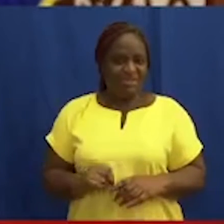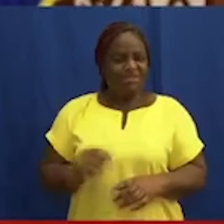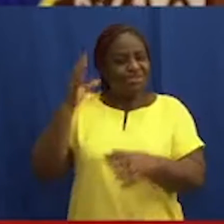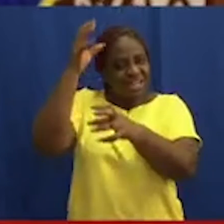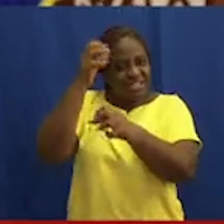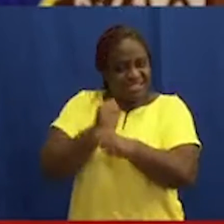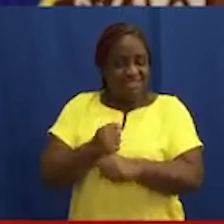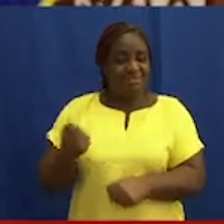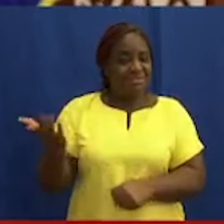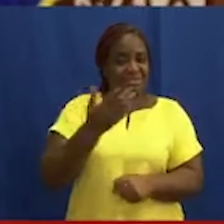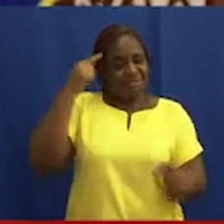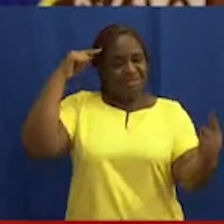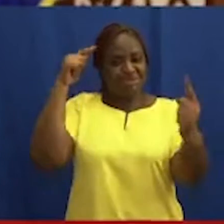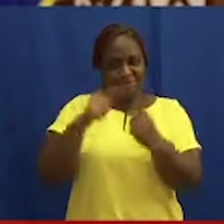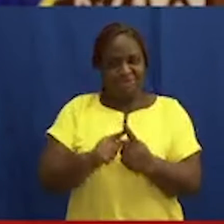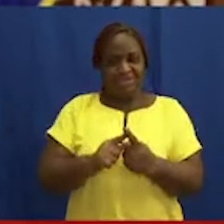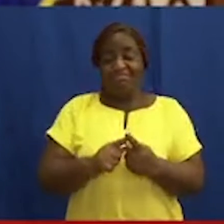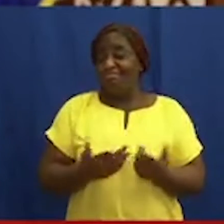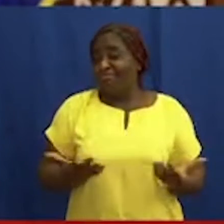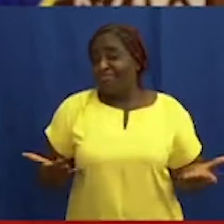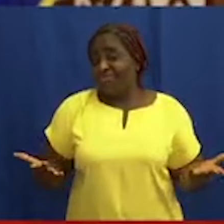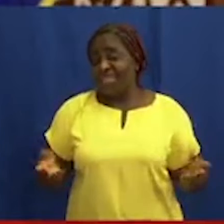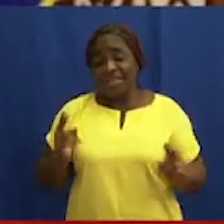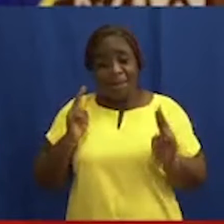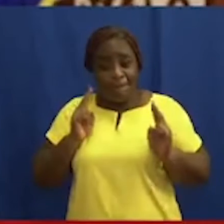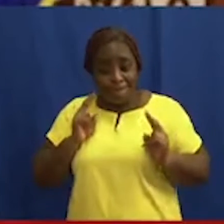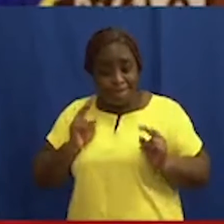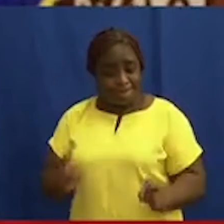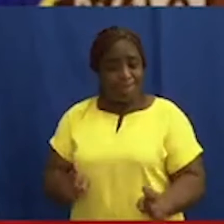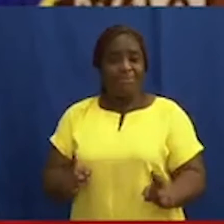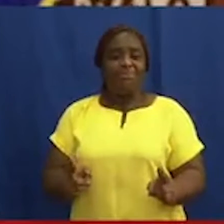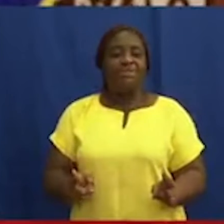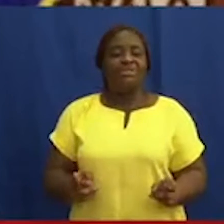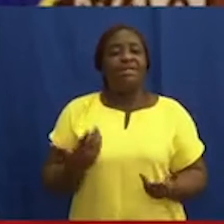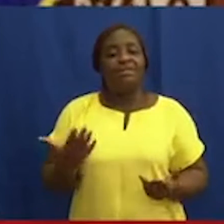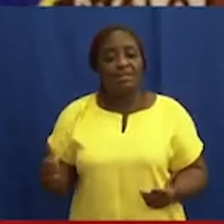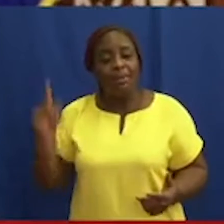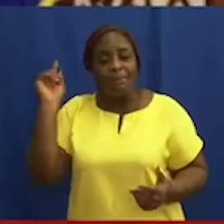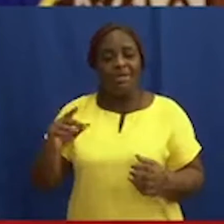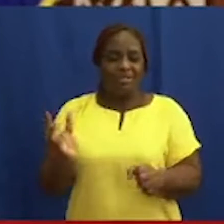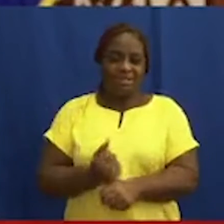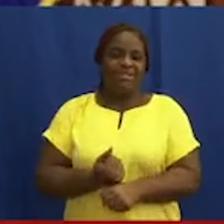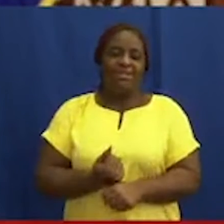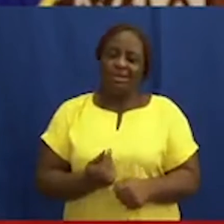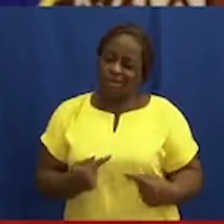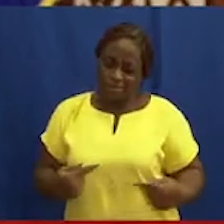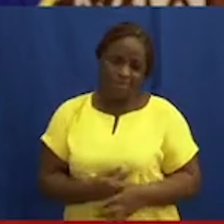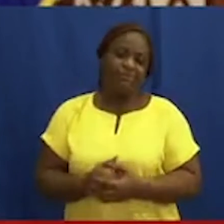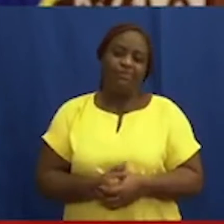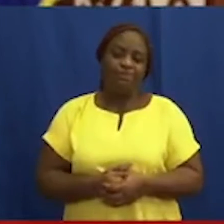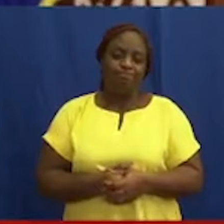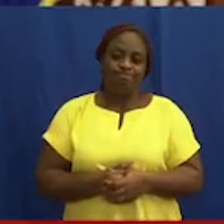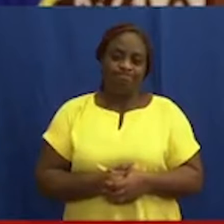cibiyoyi da hukumomi na gwamnati ƴan uwana al'umman kasar Ghana atan nasara na waɗannan duka matakan da muke